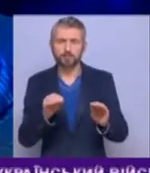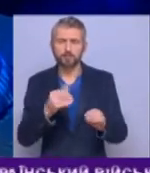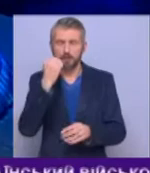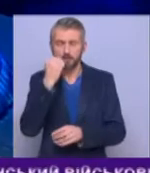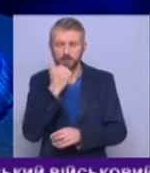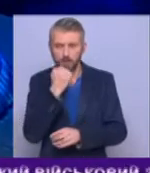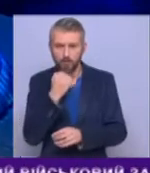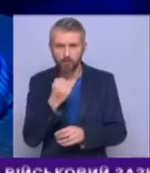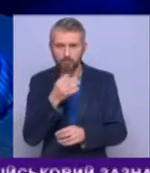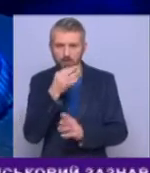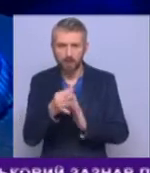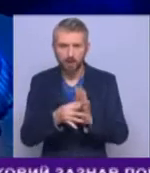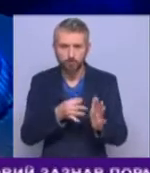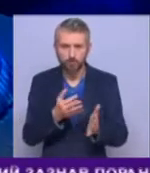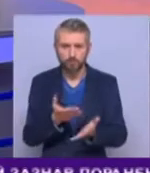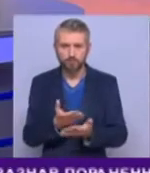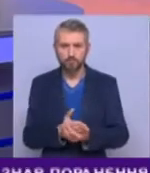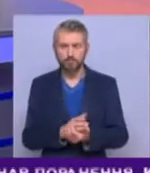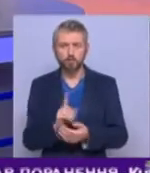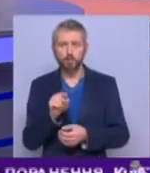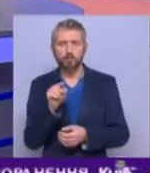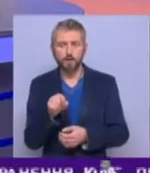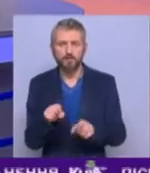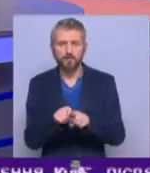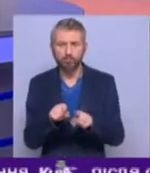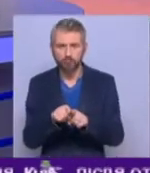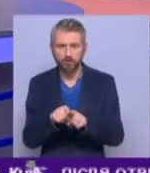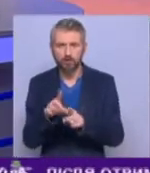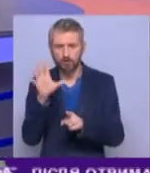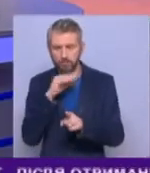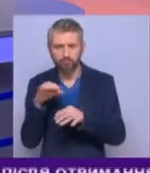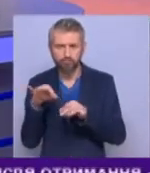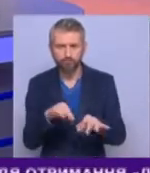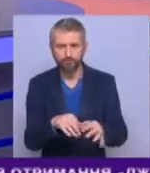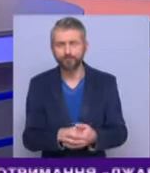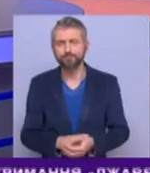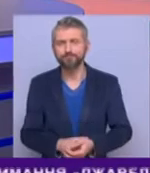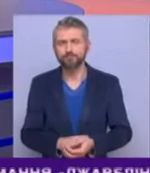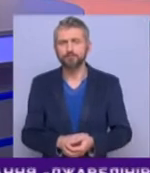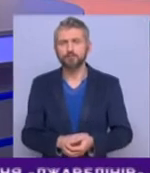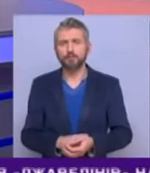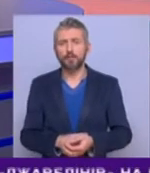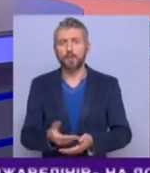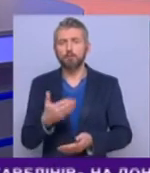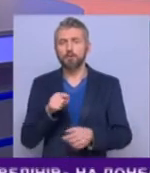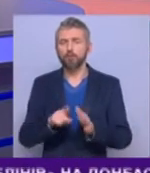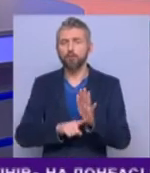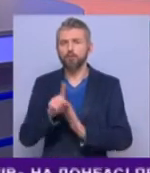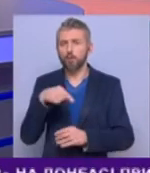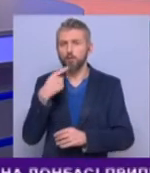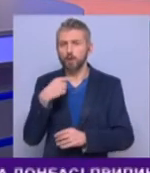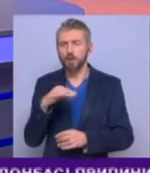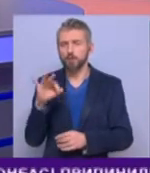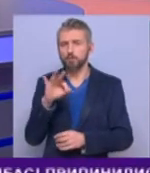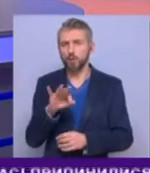Дякую, от колеги підказують, що ви все ж таки доїхали. Пане Тарасе, ми тут почали говорити